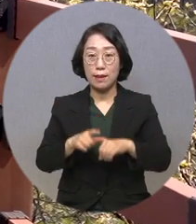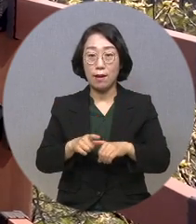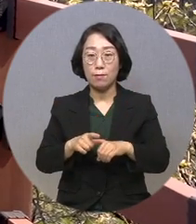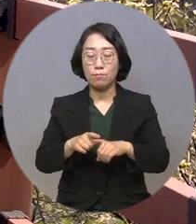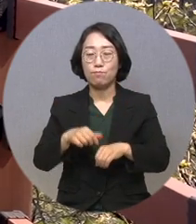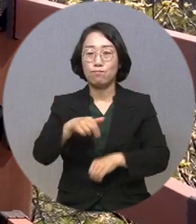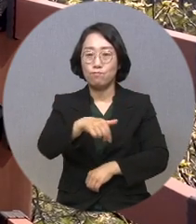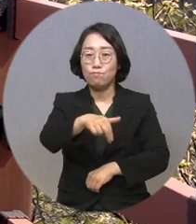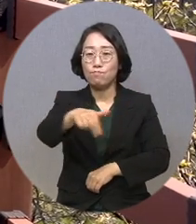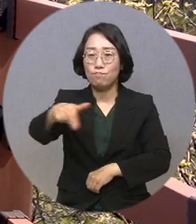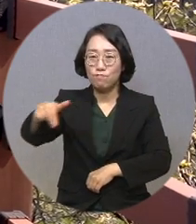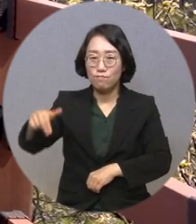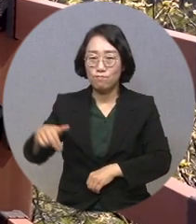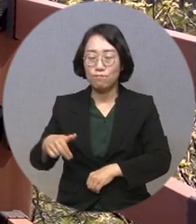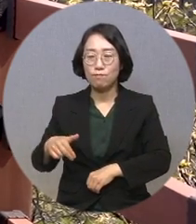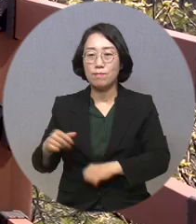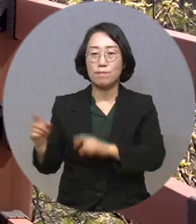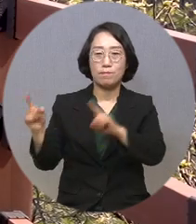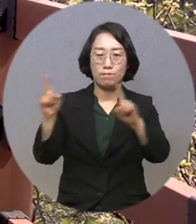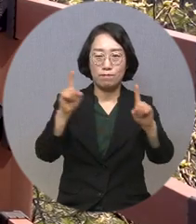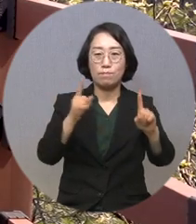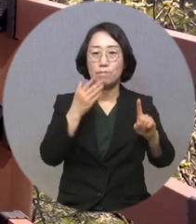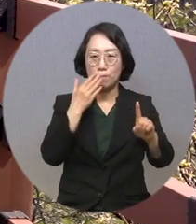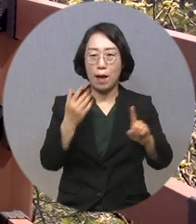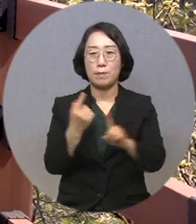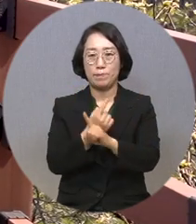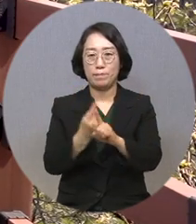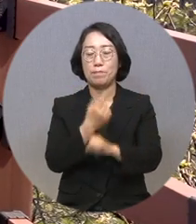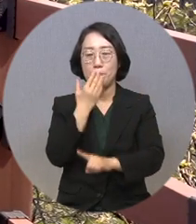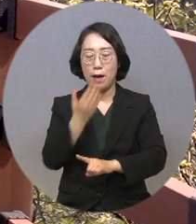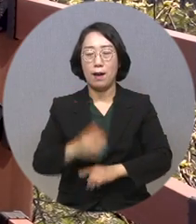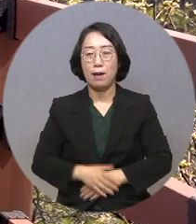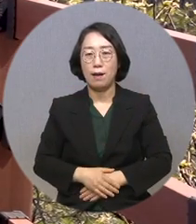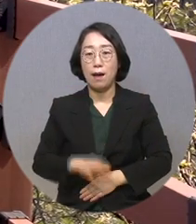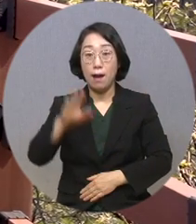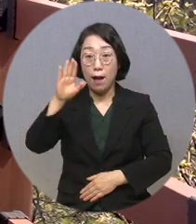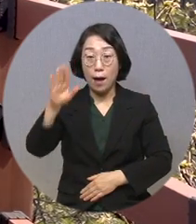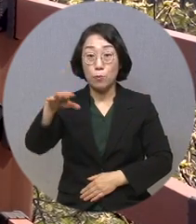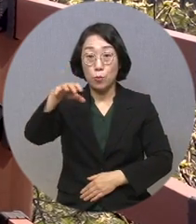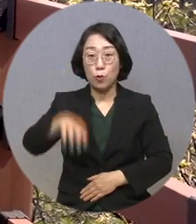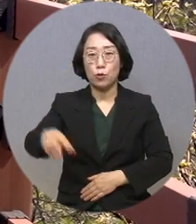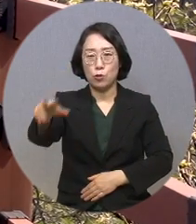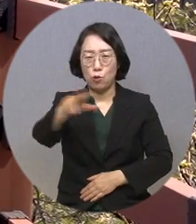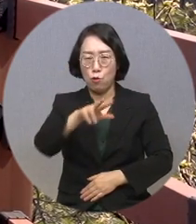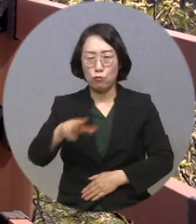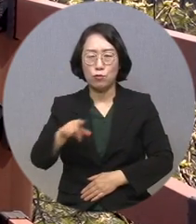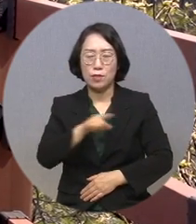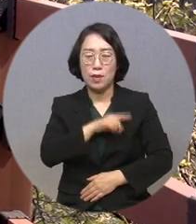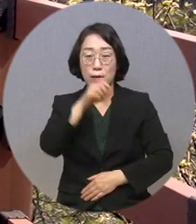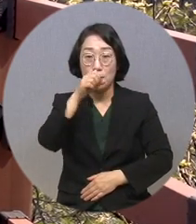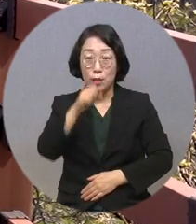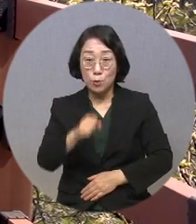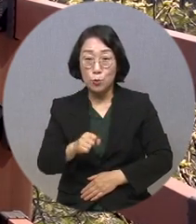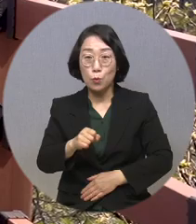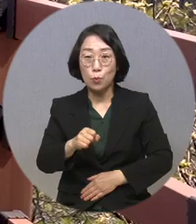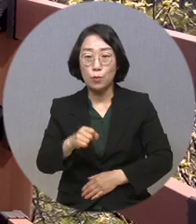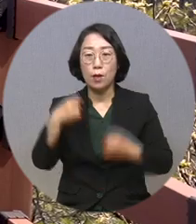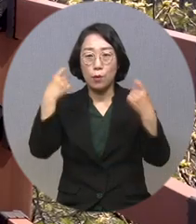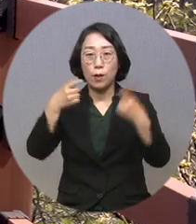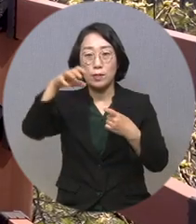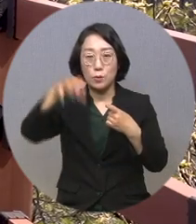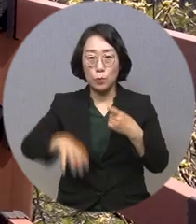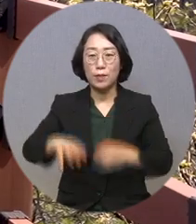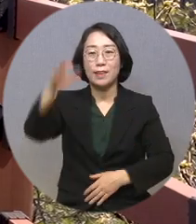것만으로도 치유를 받을 수 있습니다. 위도 치유의 숲이 앞으로 전국 최고의 휴양 관광지로 거듭나기를